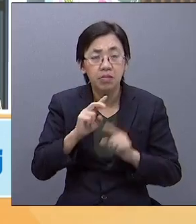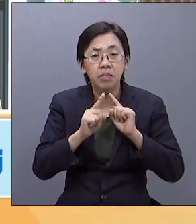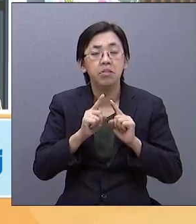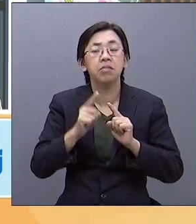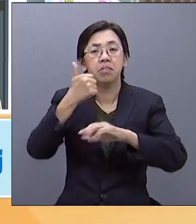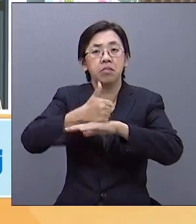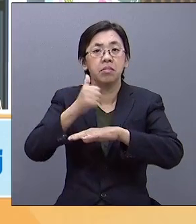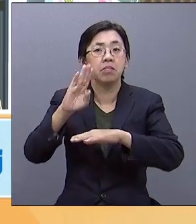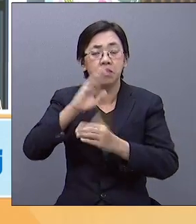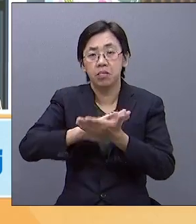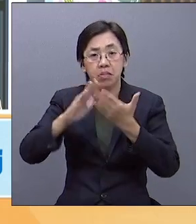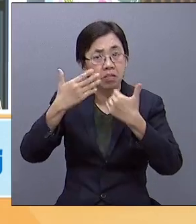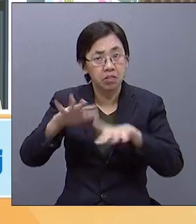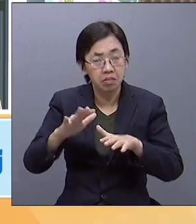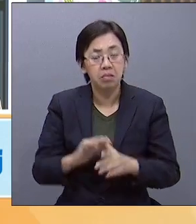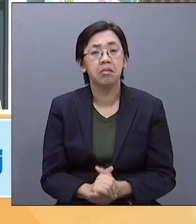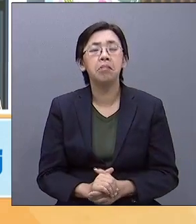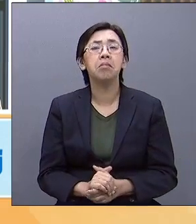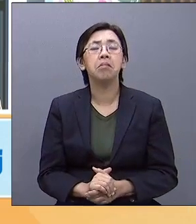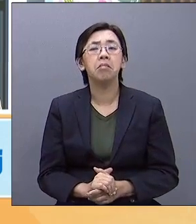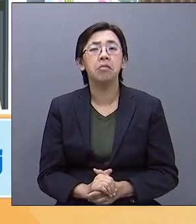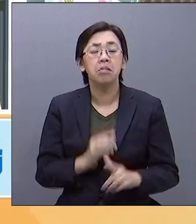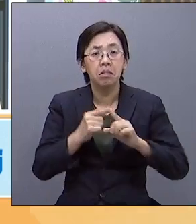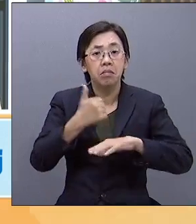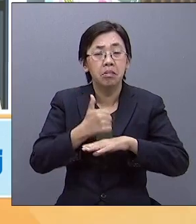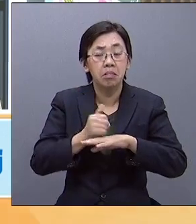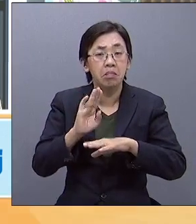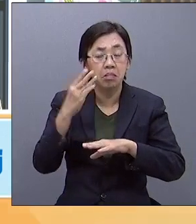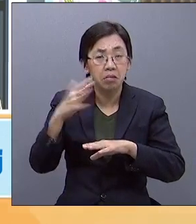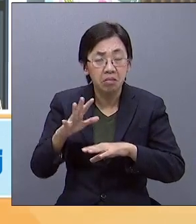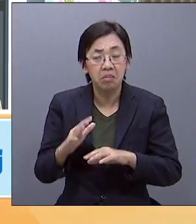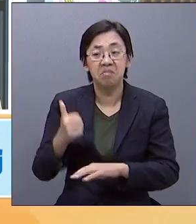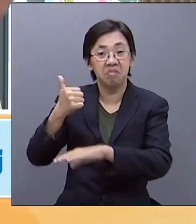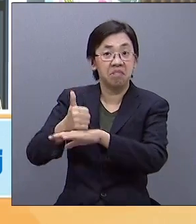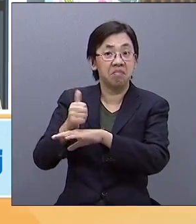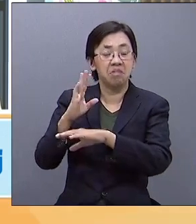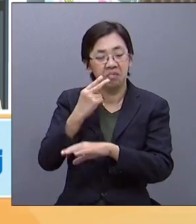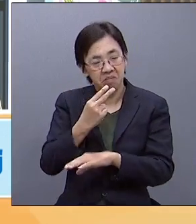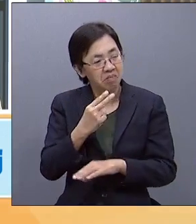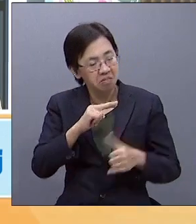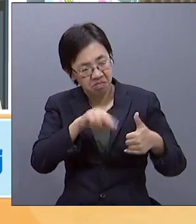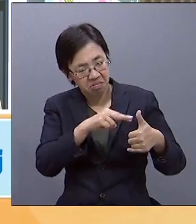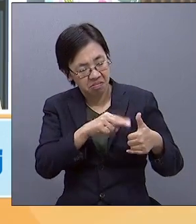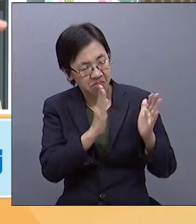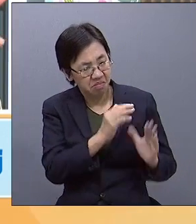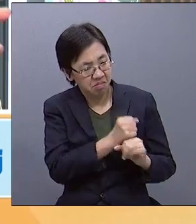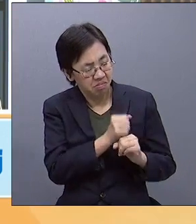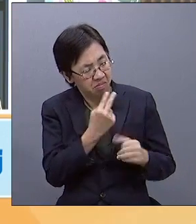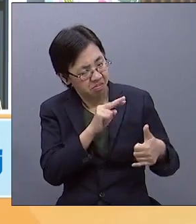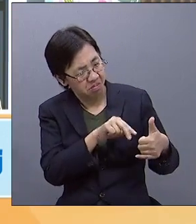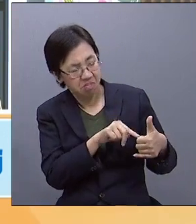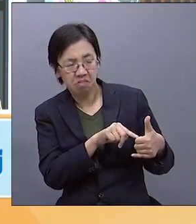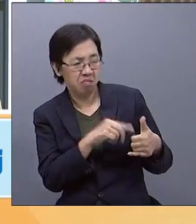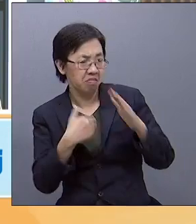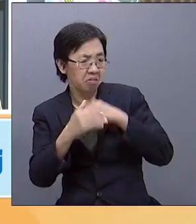ทเรียบร้อยแล้วปรากฏว่าวันดีคืนดีครับนายจ้างคนใหม่ดันไปเช็คประวัติลูกจ้างรายใหม่ที่จะเข้ามาทำงานกับเราเนี่ยปรากฏว่าไปเจอว่าประ